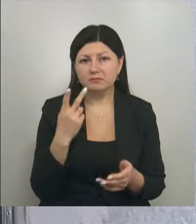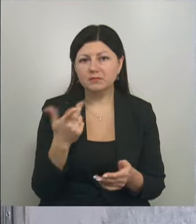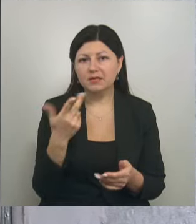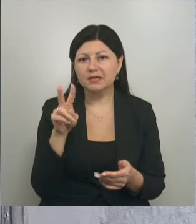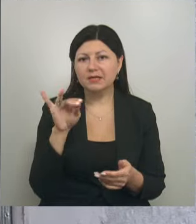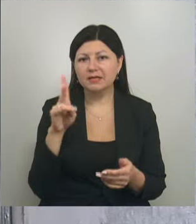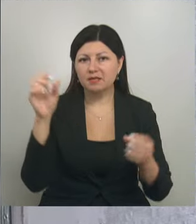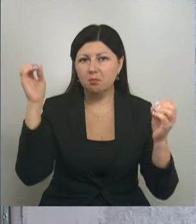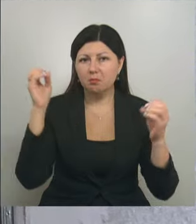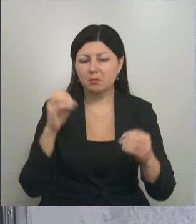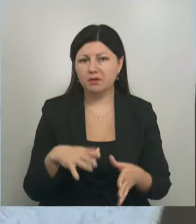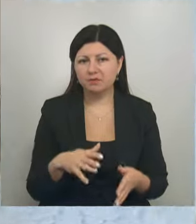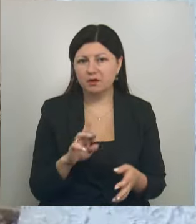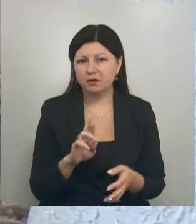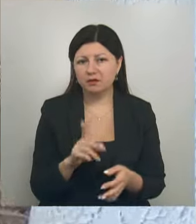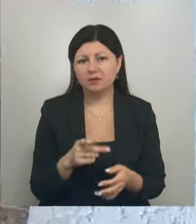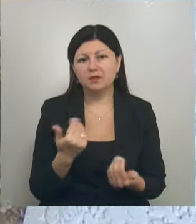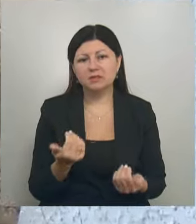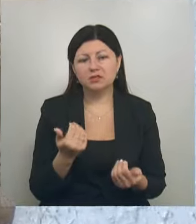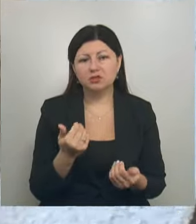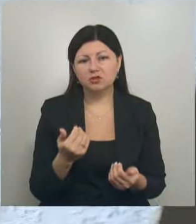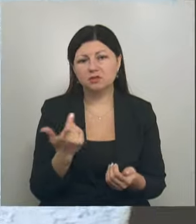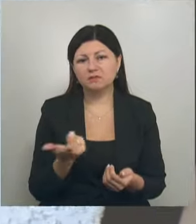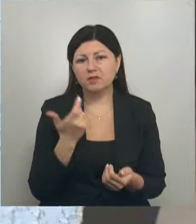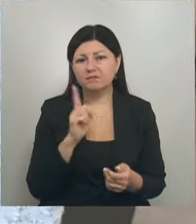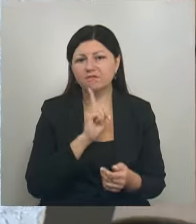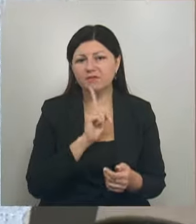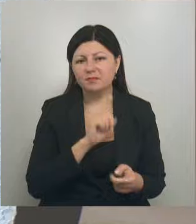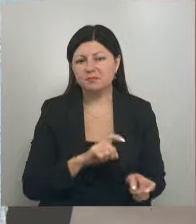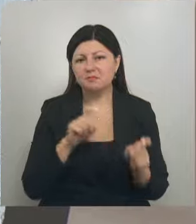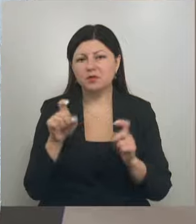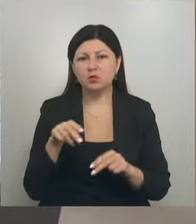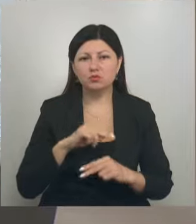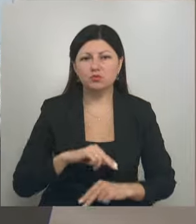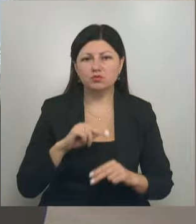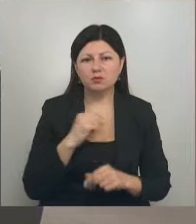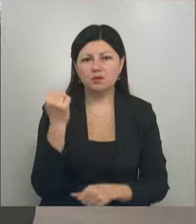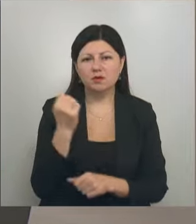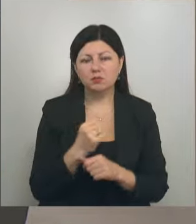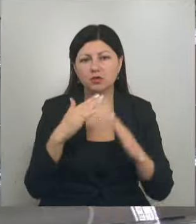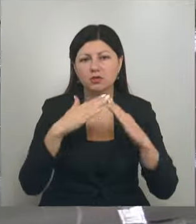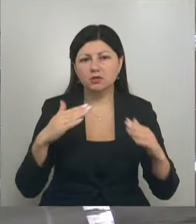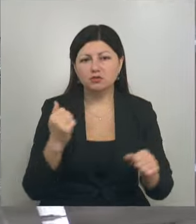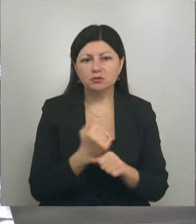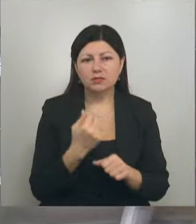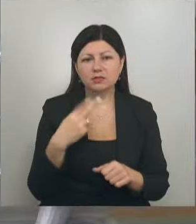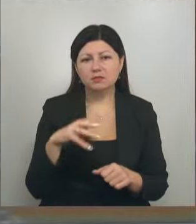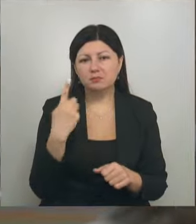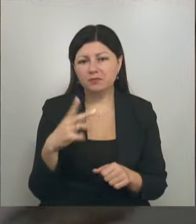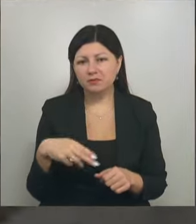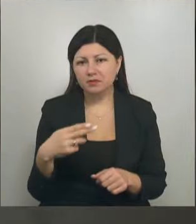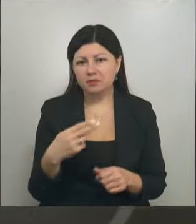это повезло им вообще. Сейчас владельцы временно переехали, пока здесь трудятся рабочие. Крышу сделали еще 31